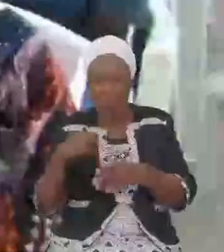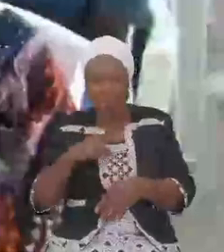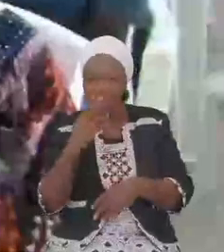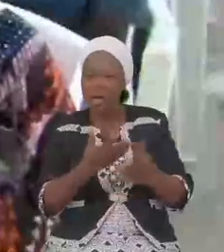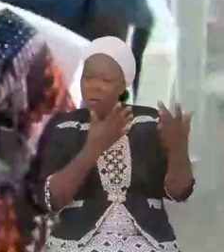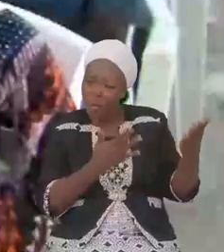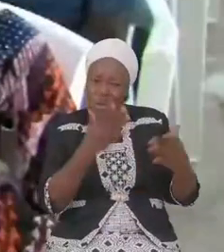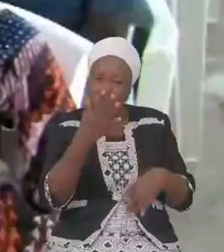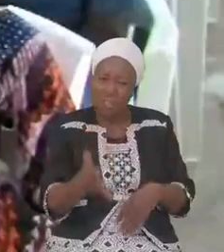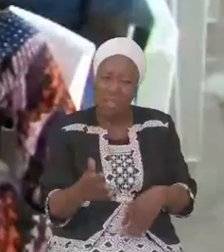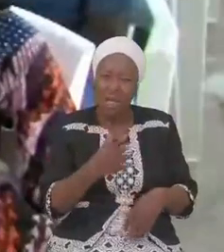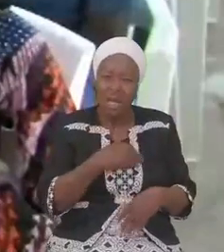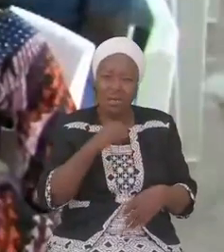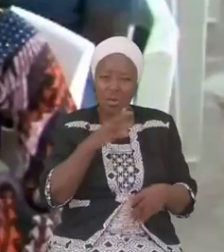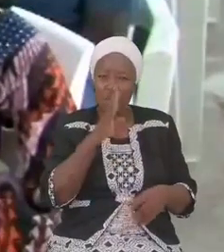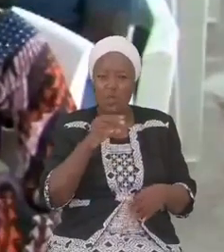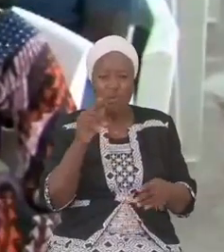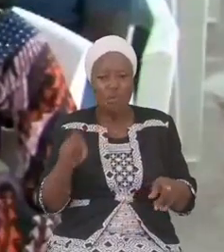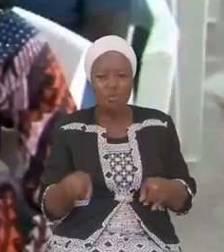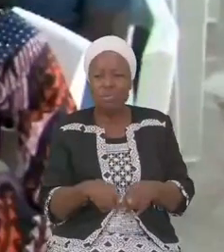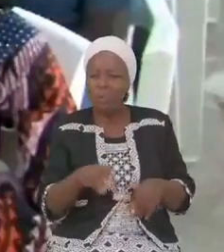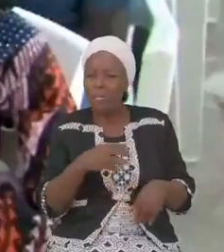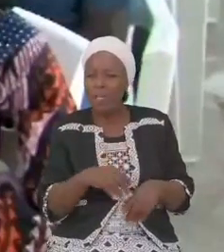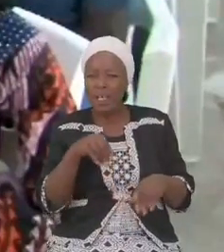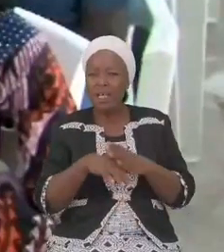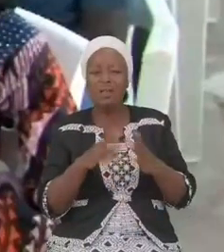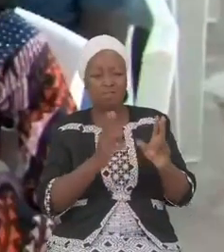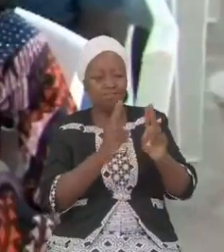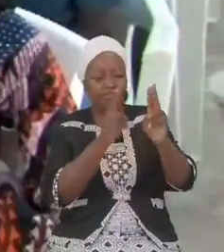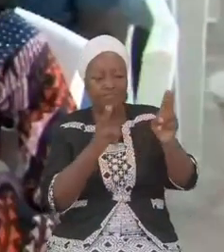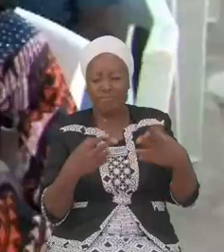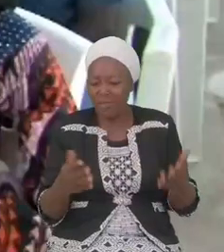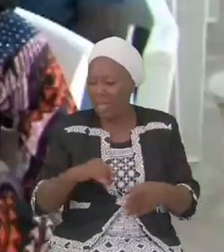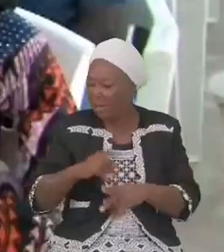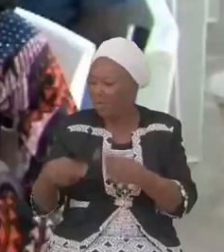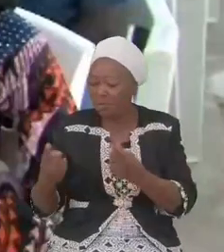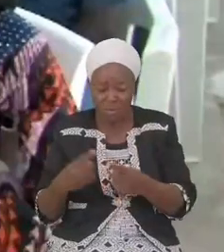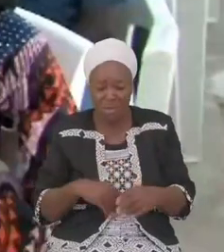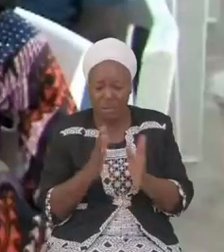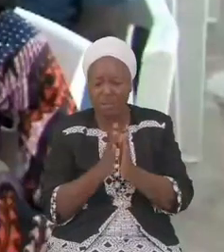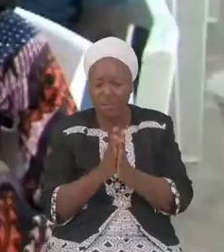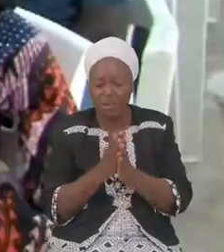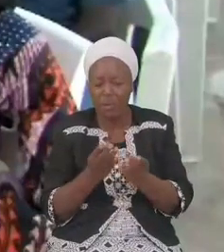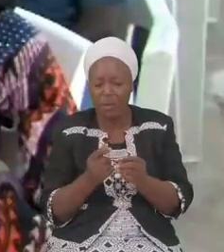restez. Alors, faut pas être trop empressé. Tu es trop empressé.